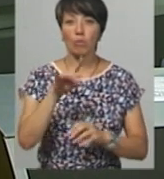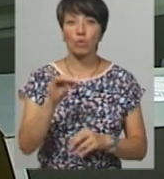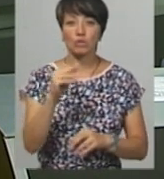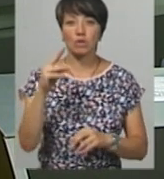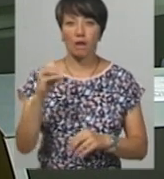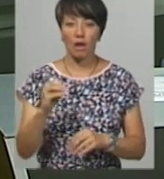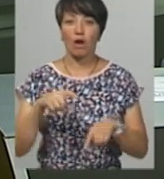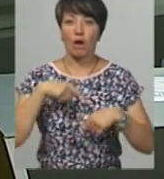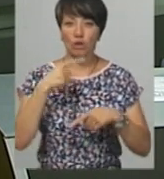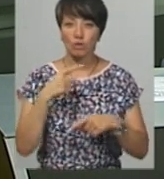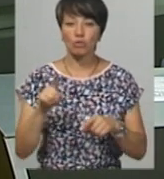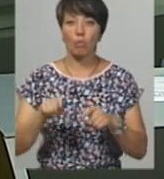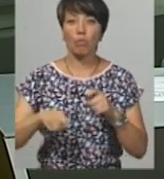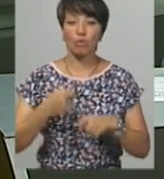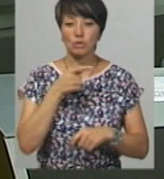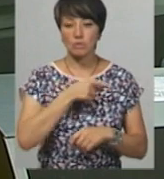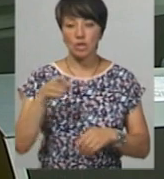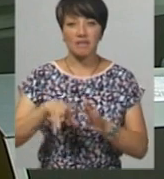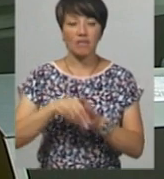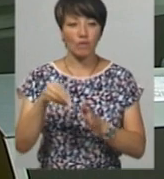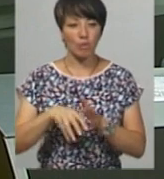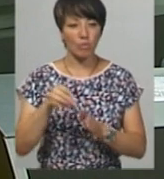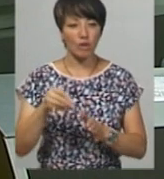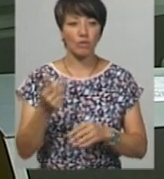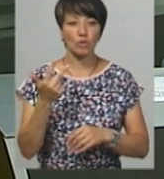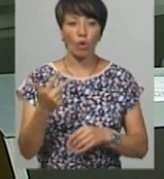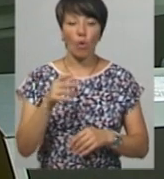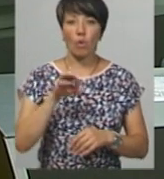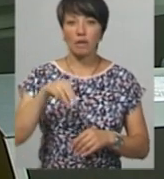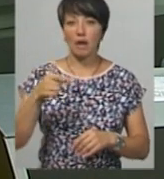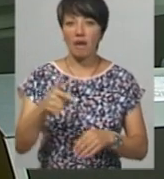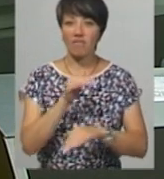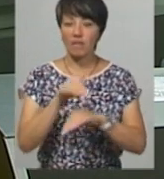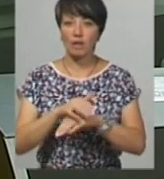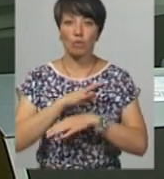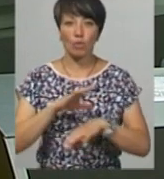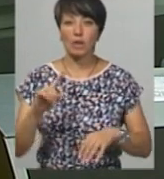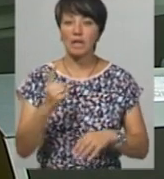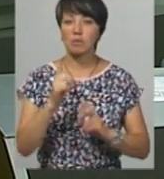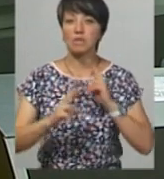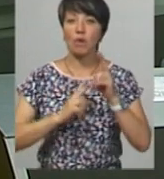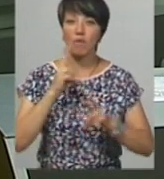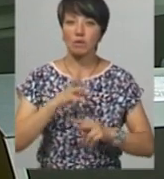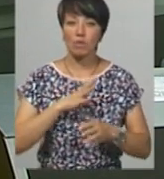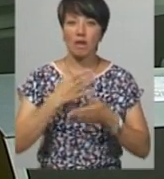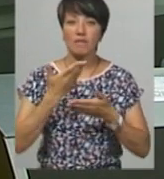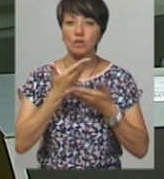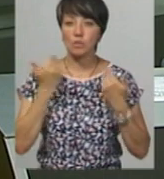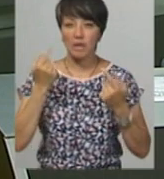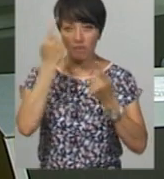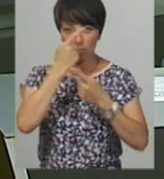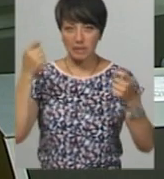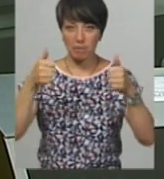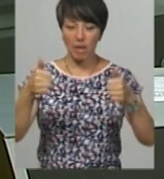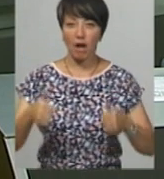Юрій Ануфрієв каже, що порушень під час виборів у трьох ОТГ виявлено не було. Єдиним зауваженням була відсутність інформаційних